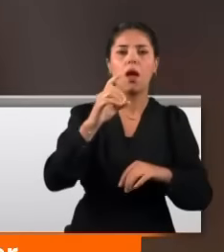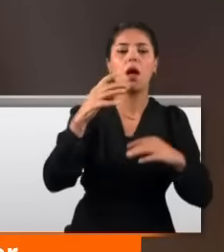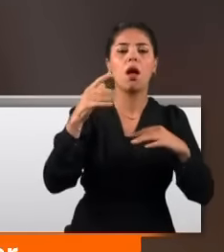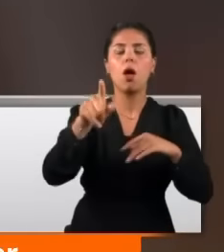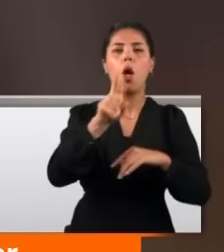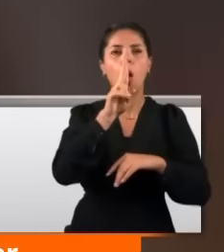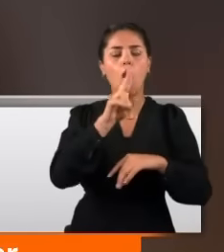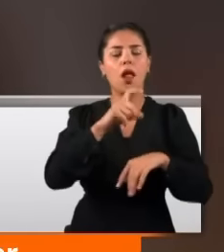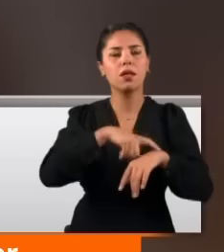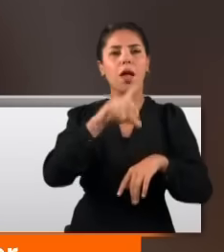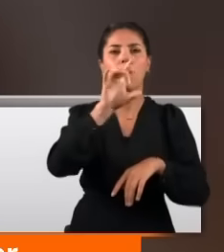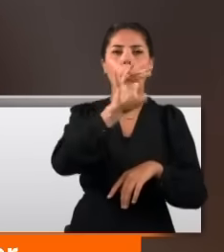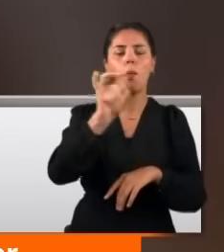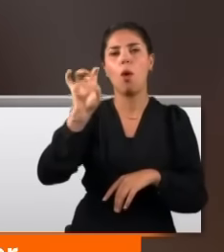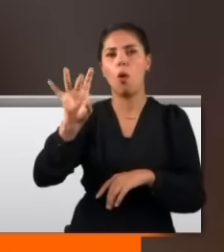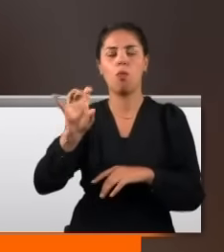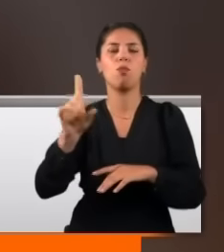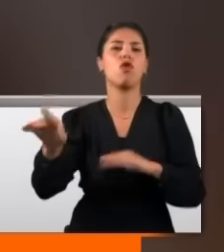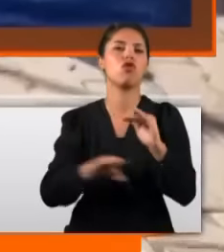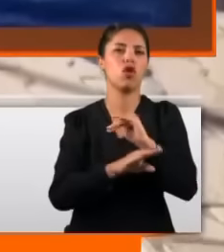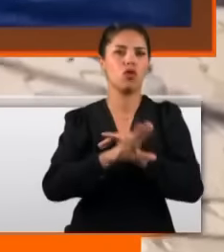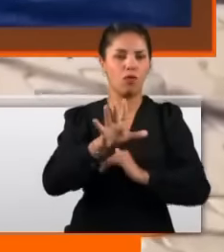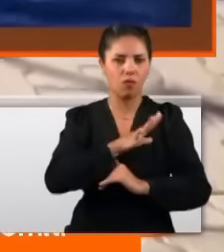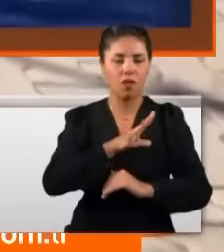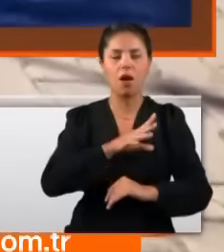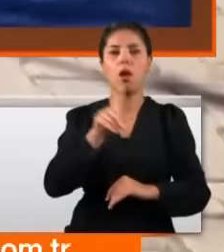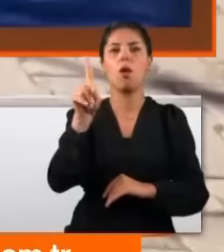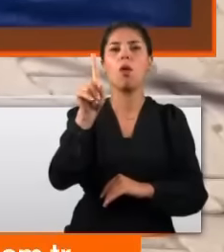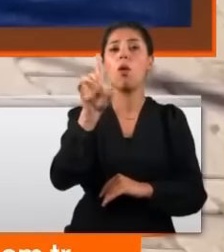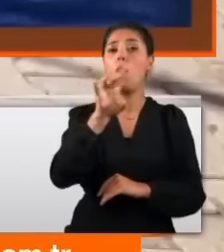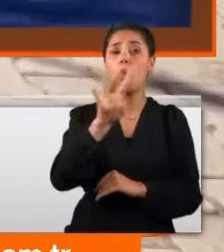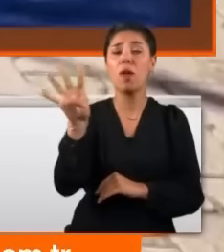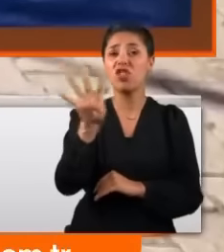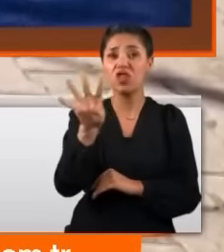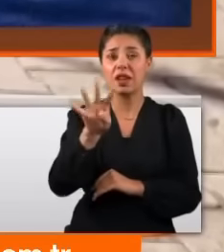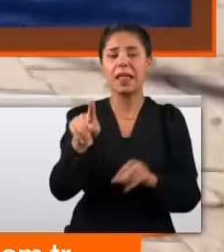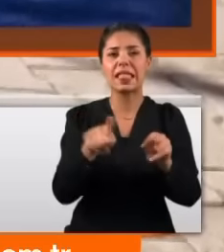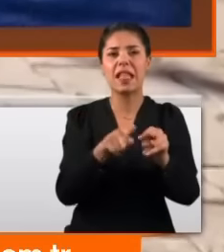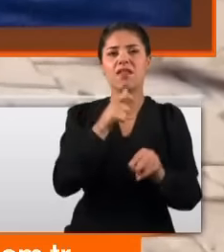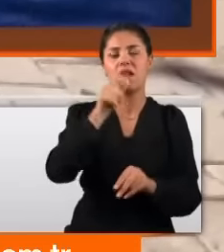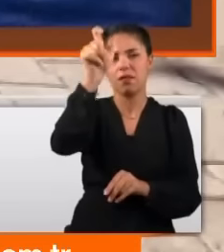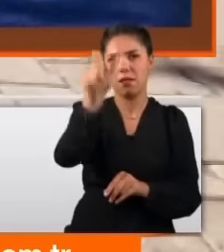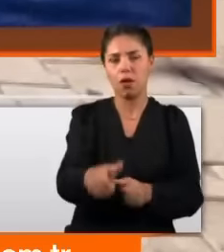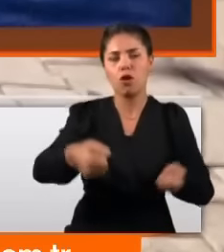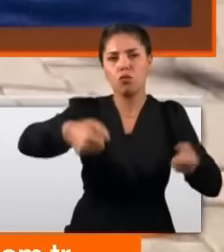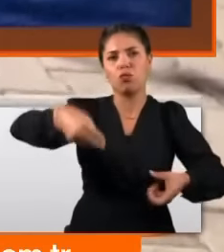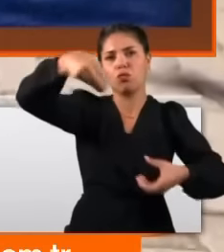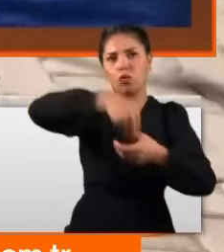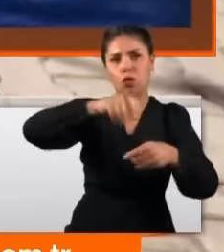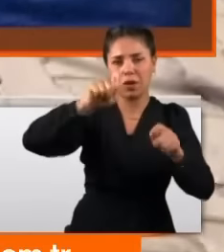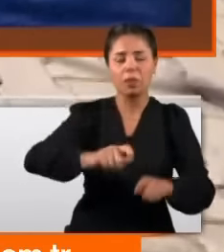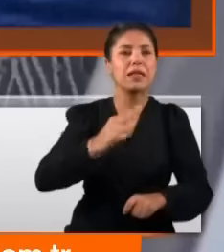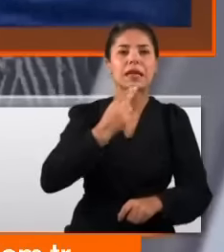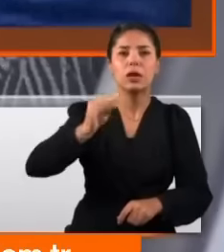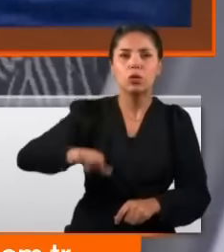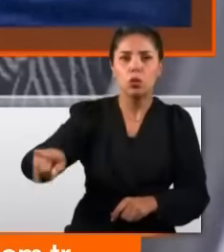hayattaydı. 15.40'da ise Nevzat Bahtiyar çuvala yerleştirdiği cansız bedenini aracıyla dere yatağına götürdü. Kız çocuğunu